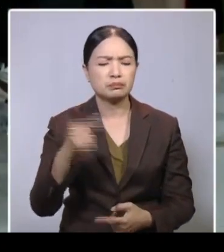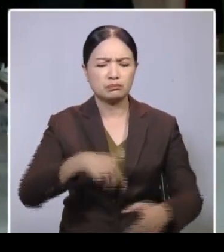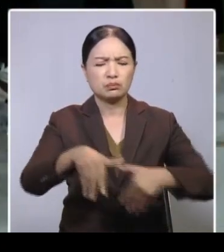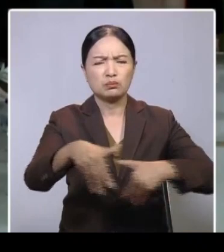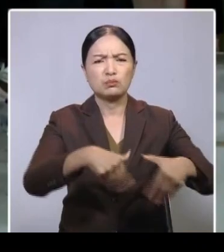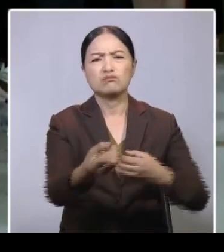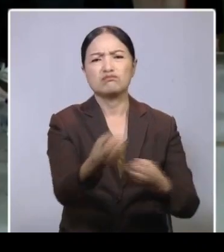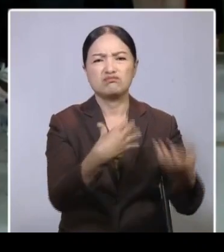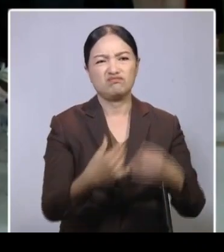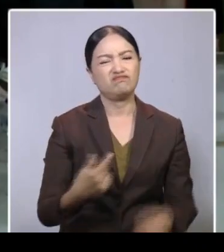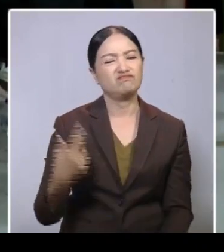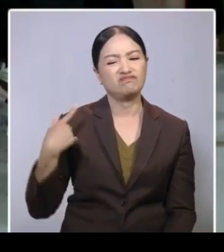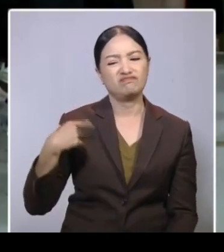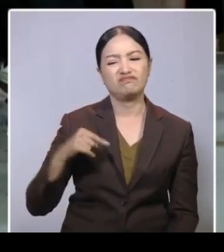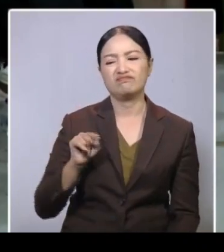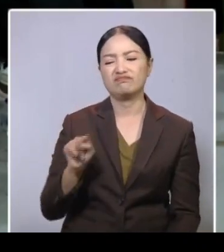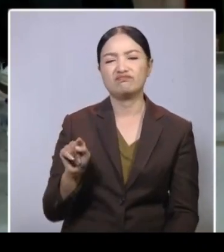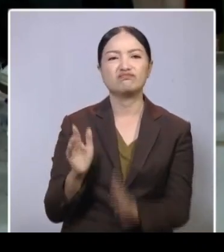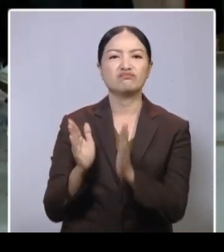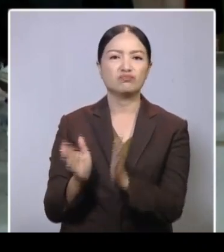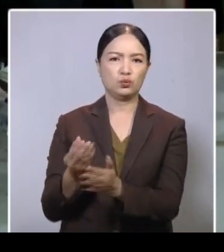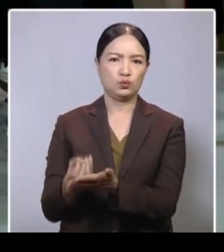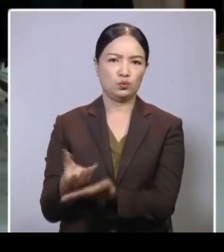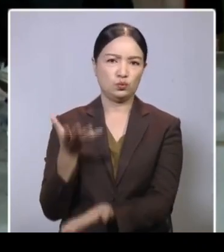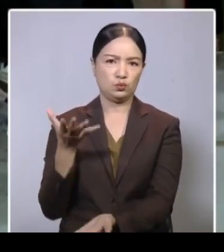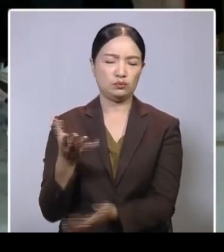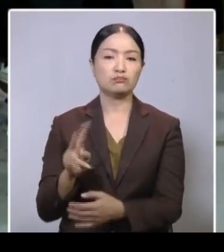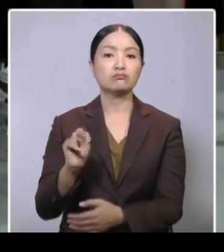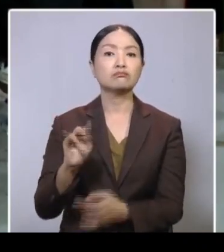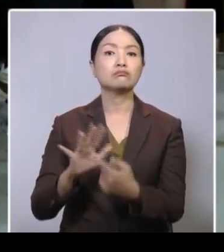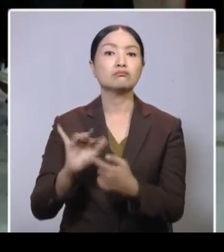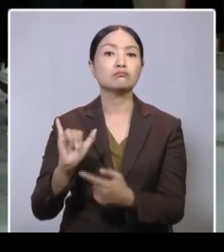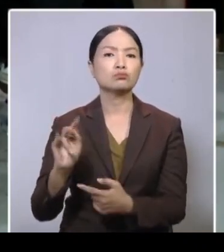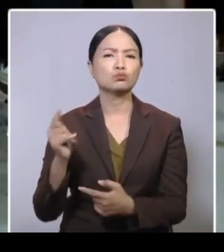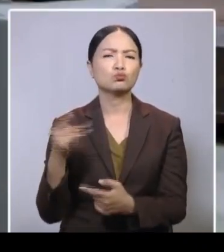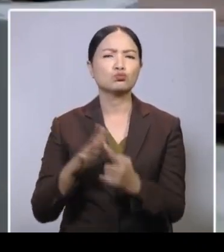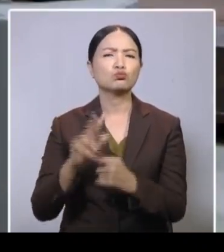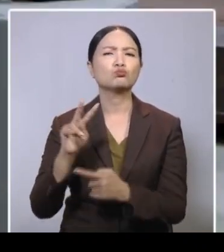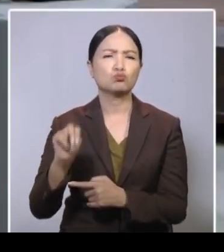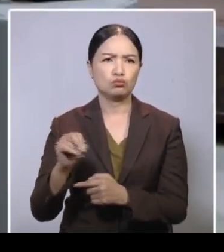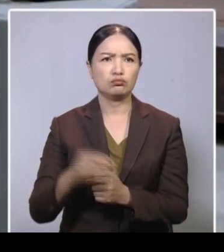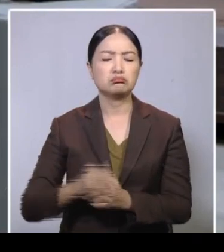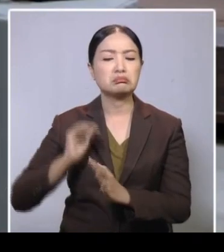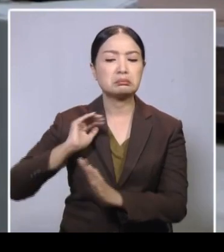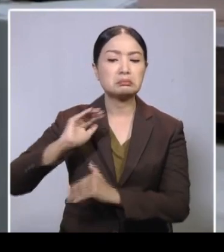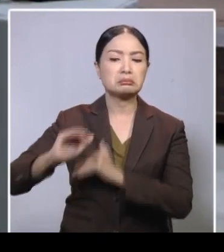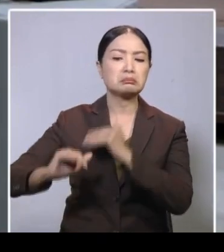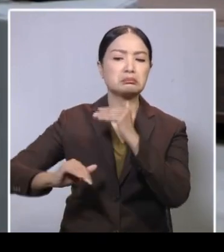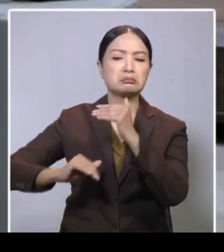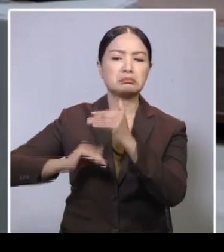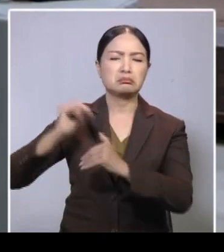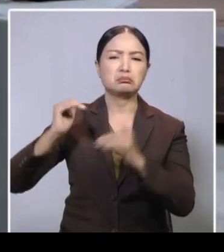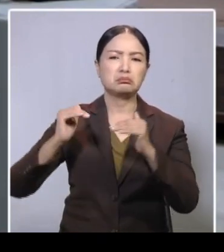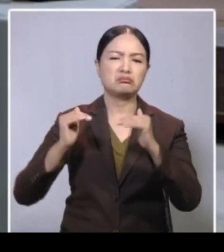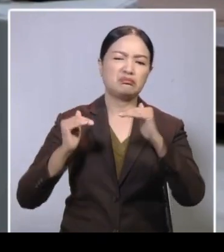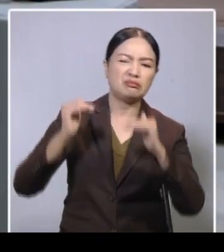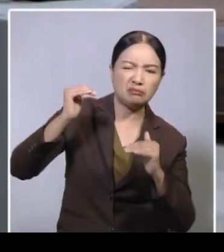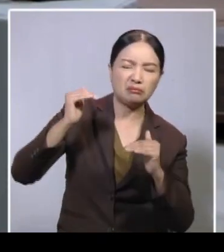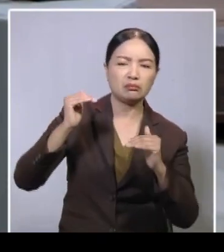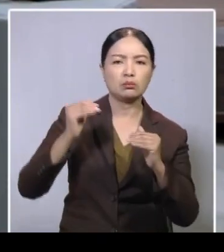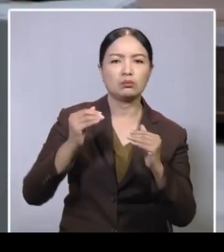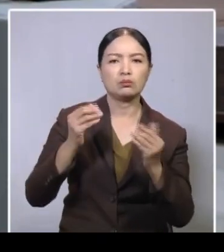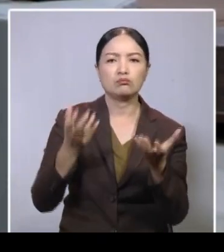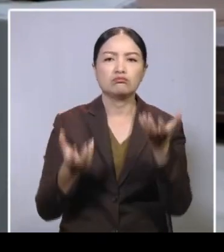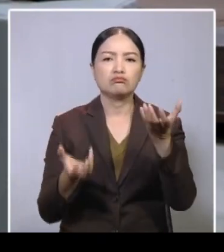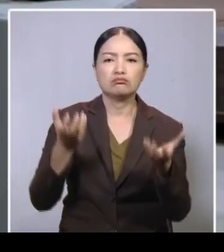นี้จะเอื้อประโยชน์กับนายทุนและก็มีแนวโน้มจะพัฒนาเกินสมดุลรวมทั้งขาดเจตนารมณ์ในการพัฒนา